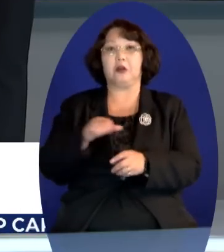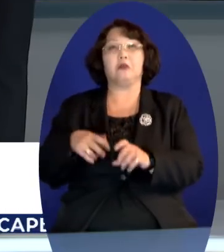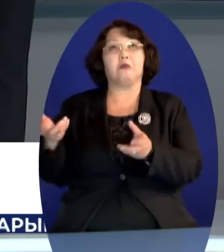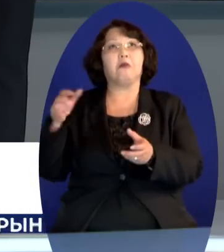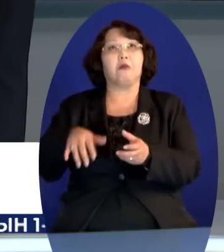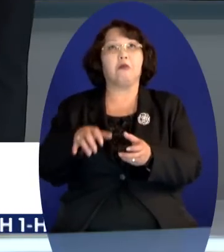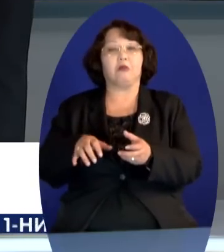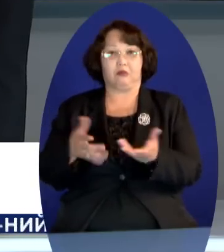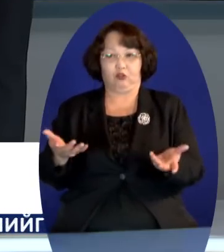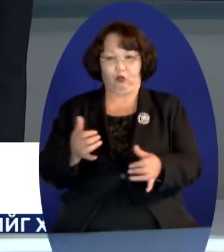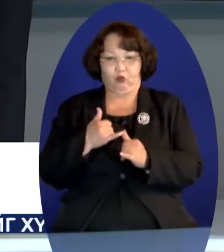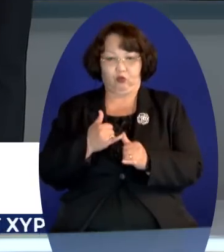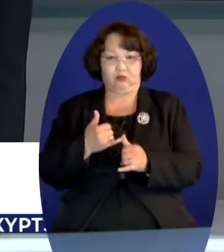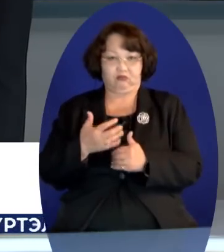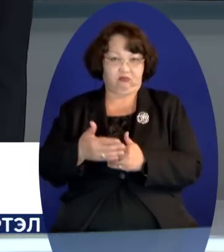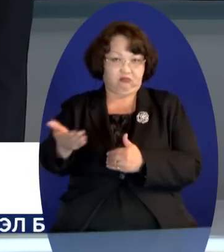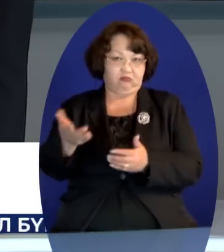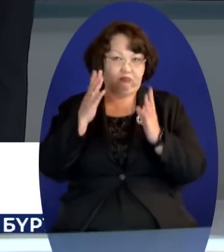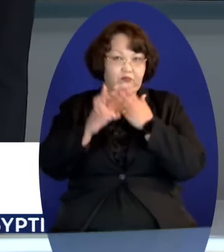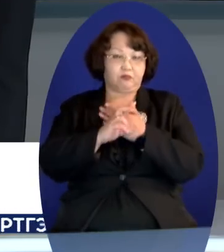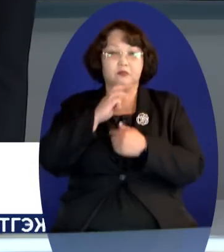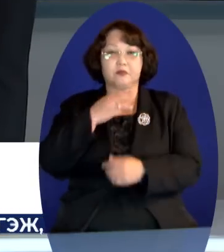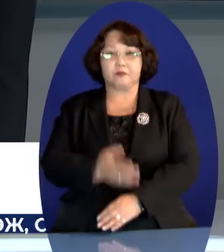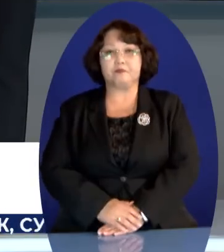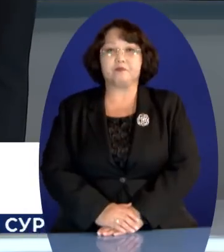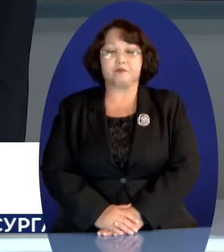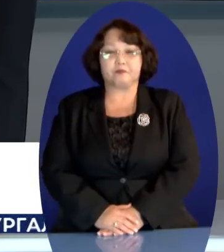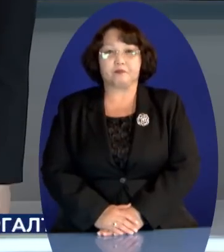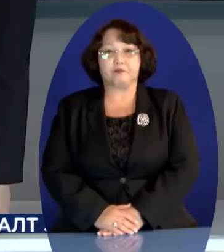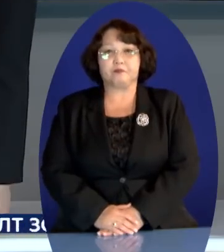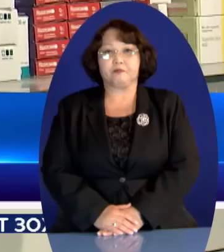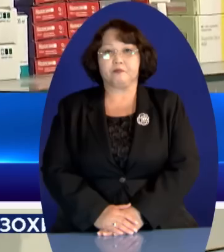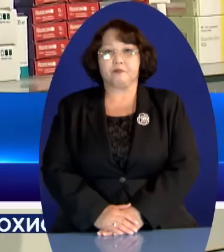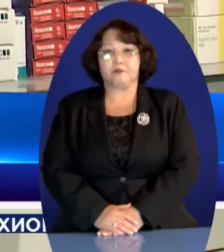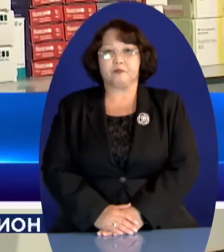болно гэдэг ийм мэдээллийг бид өнөөдрийн мэдээллийн хөтөлбөрөөрөө хөндлөө.